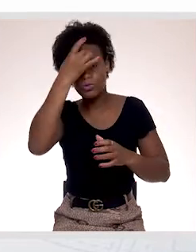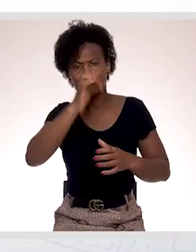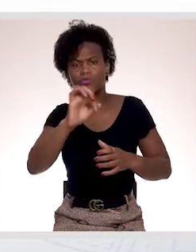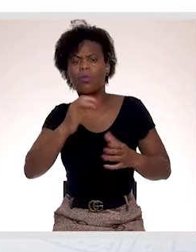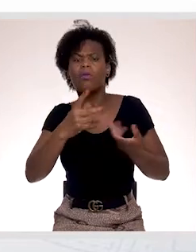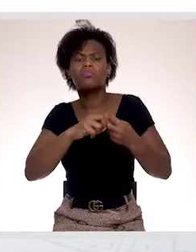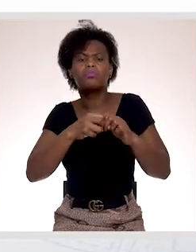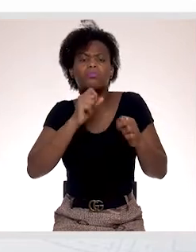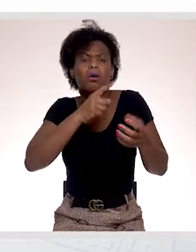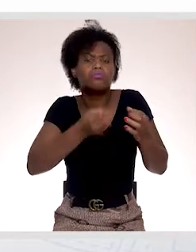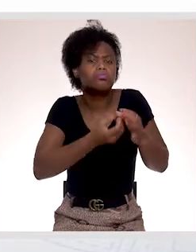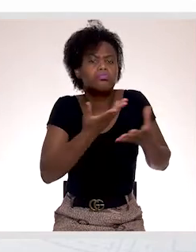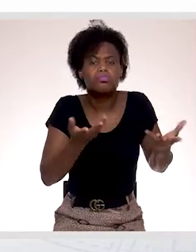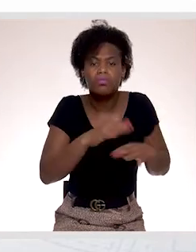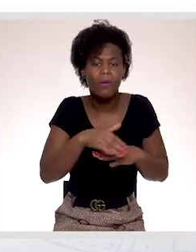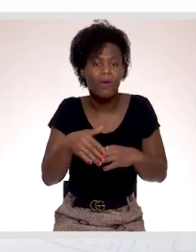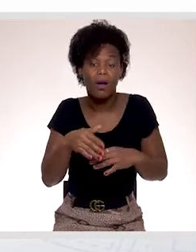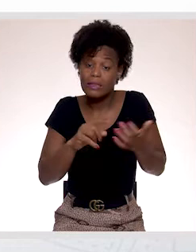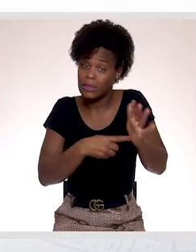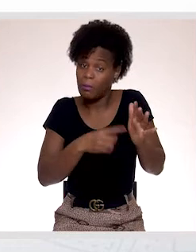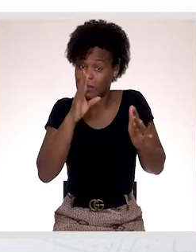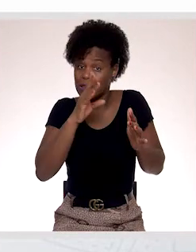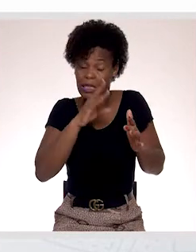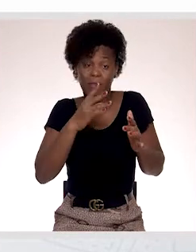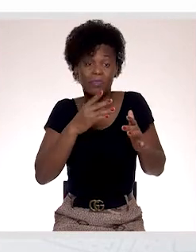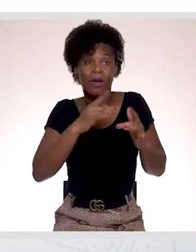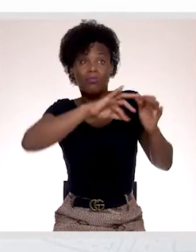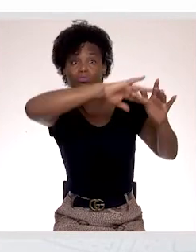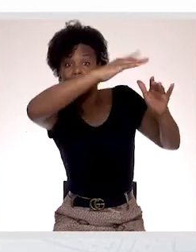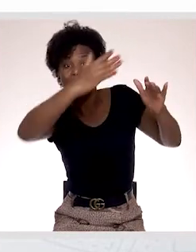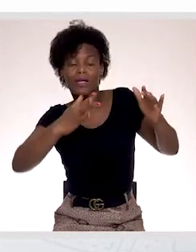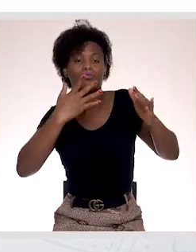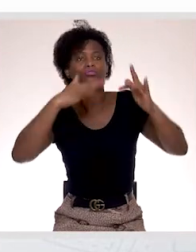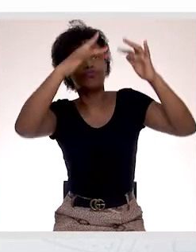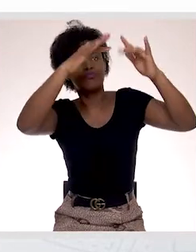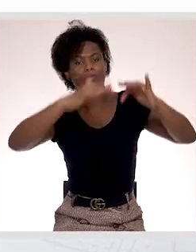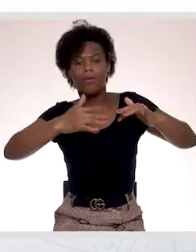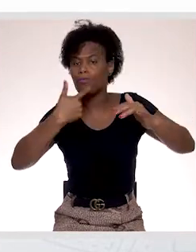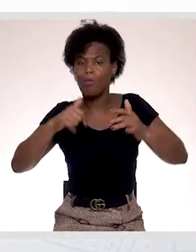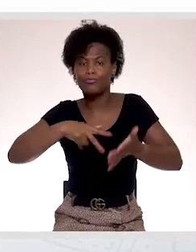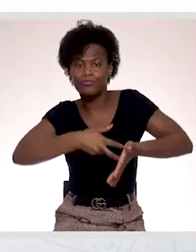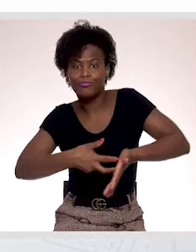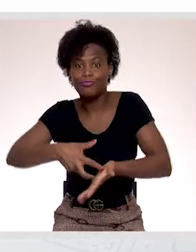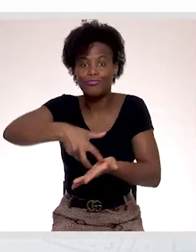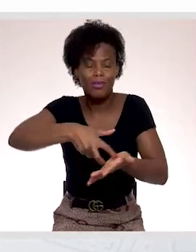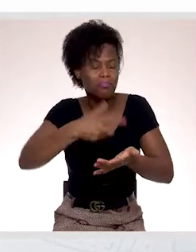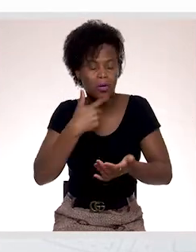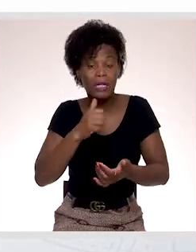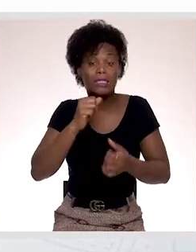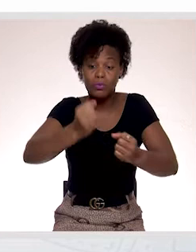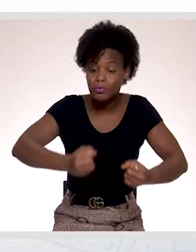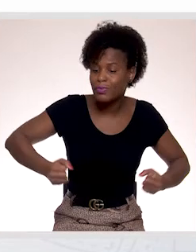problèmes peuvent apparaître? Par exemple, s'il ne neige pas assez en montagne, on ne va bientôt plus pouvoir faire du ski. Oui, ça c'est une